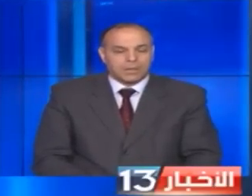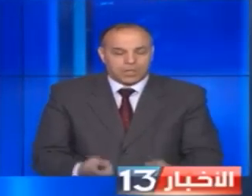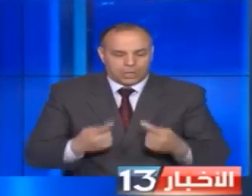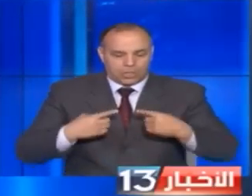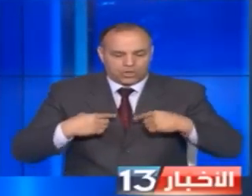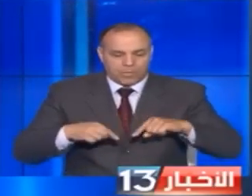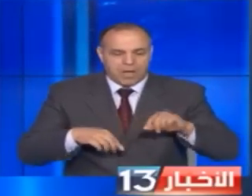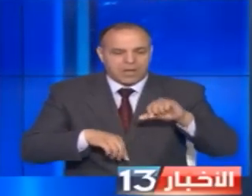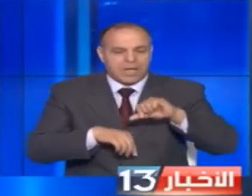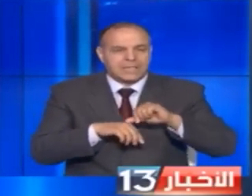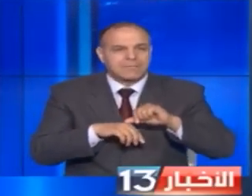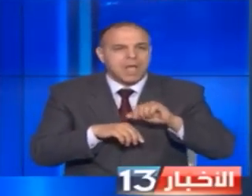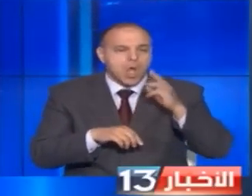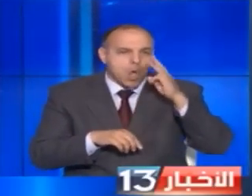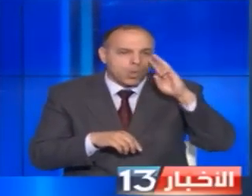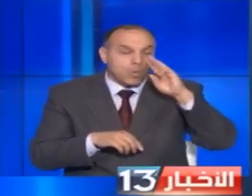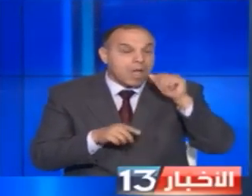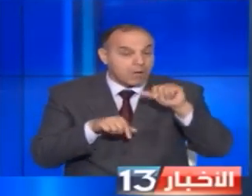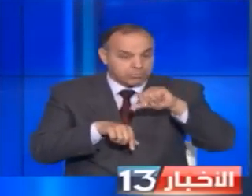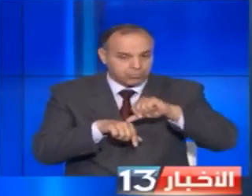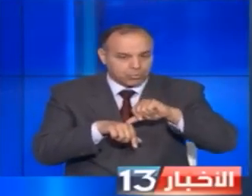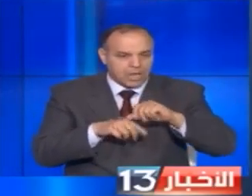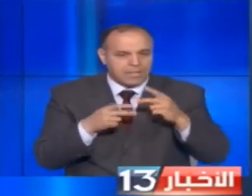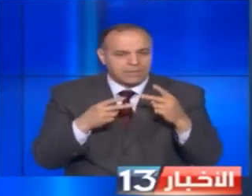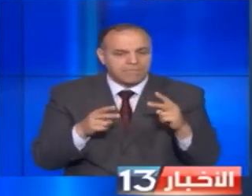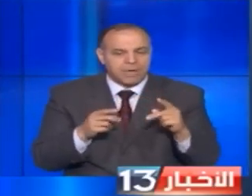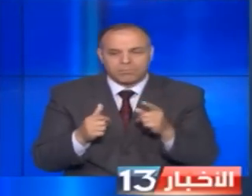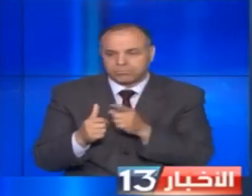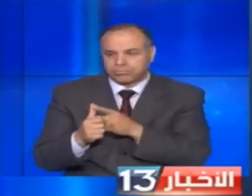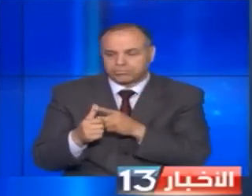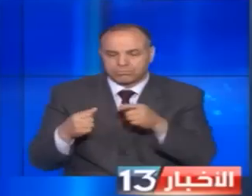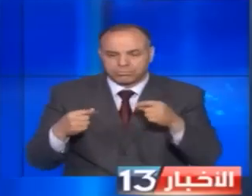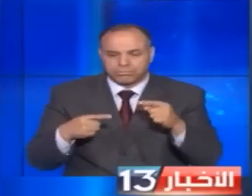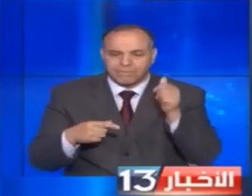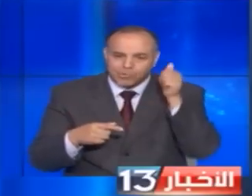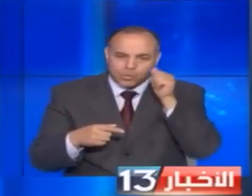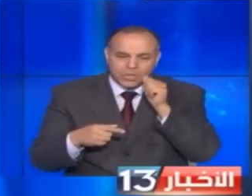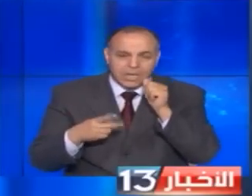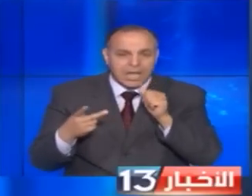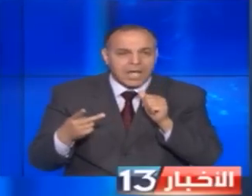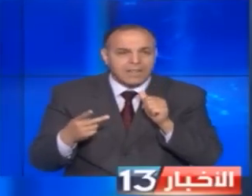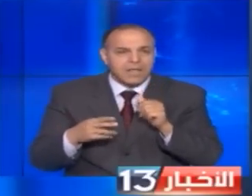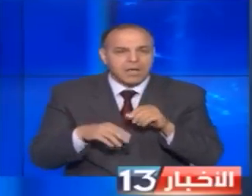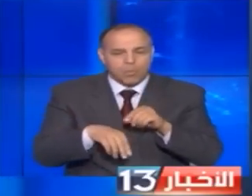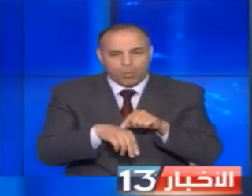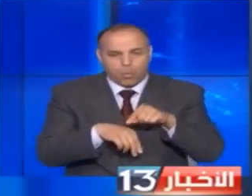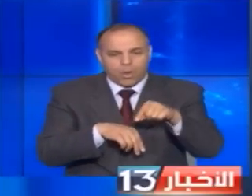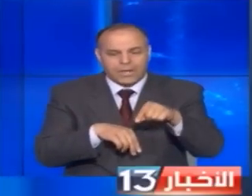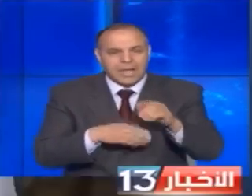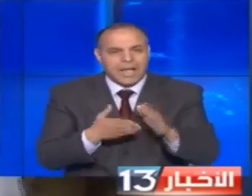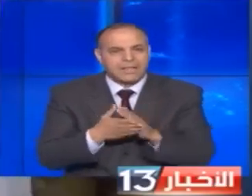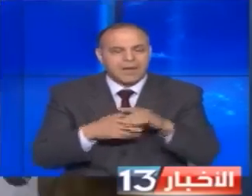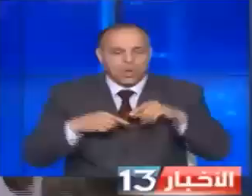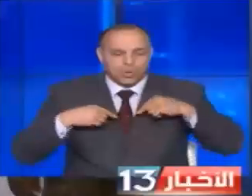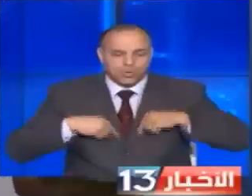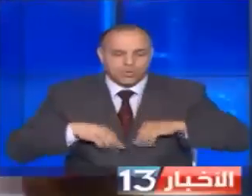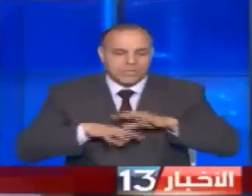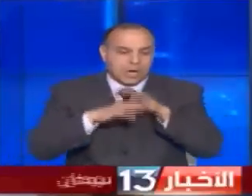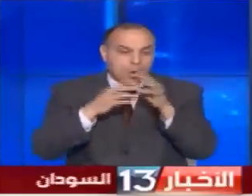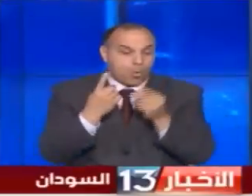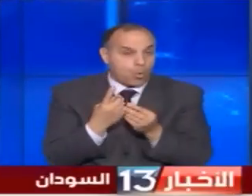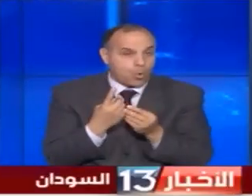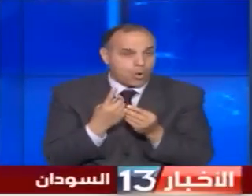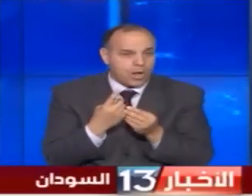عقد في العاصمه الاثيوبيه اديس ابابا اتفق طرف النزاع في السودان على تمديد فتره تشكيل حكومه وحده وطنيه